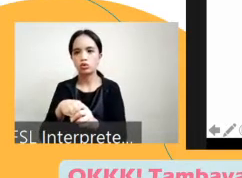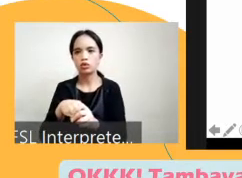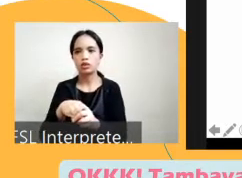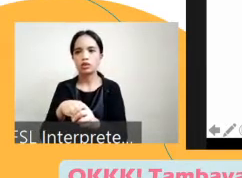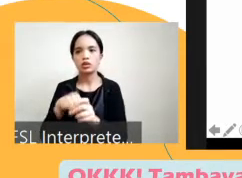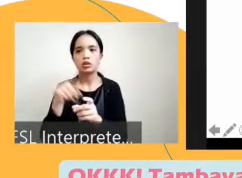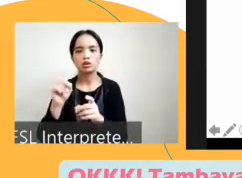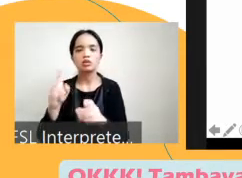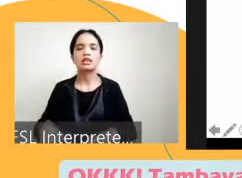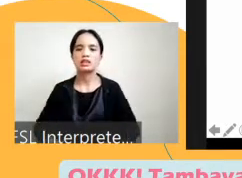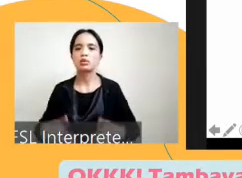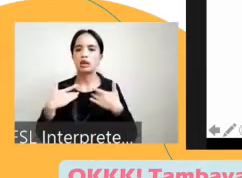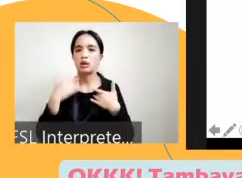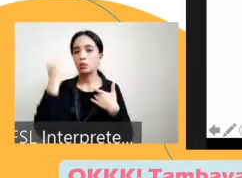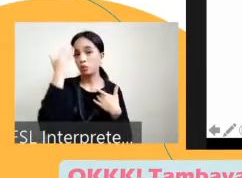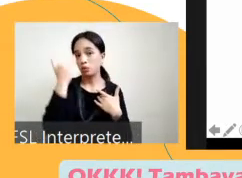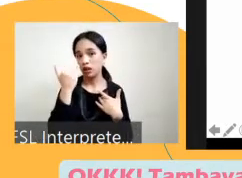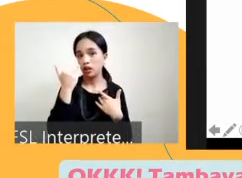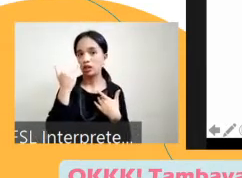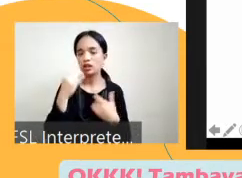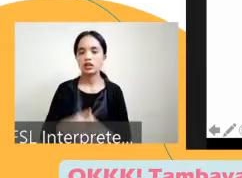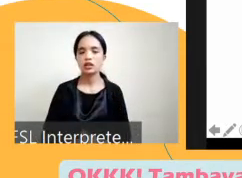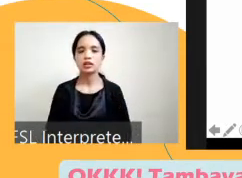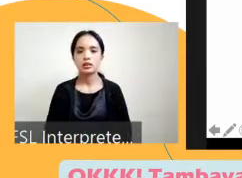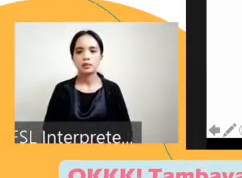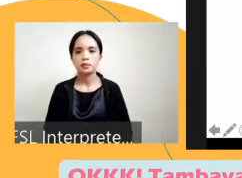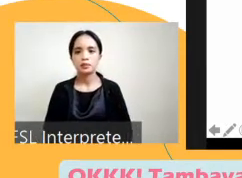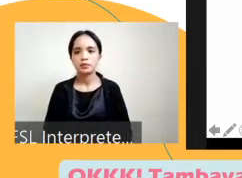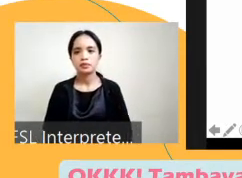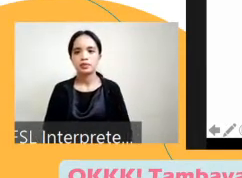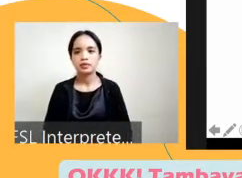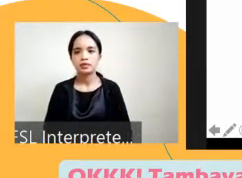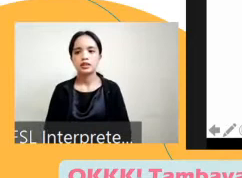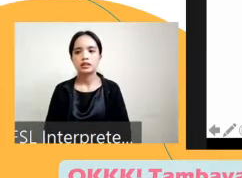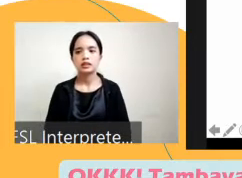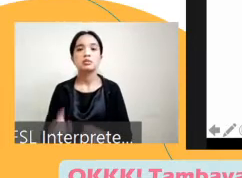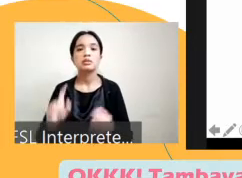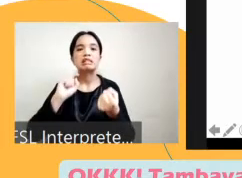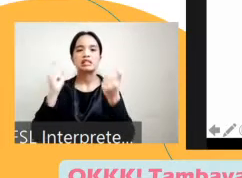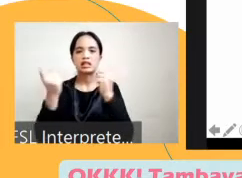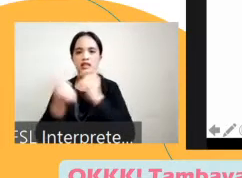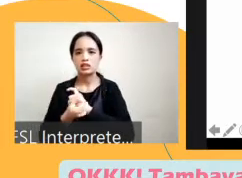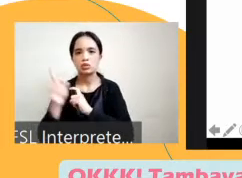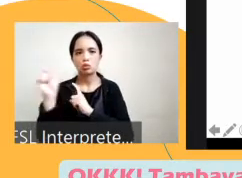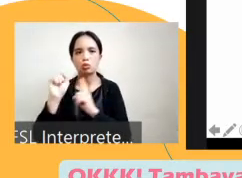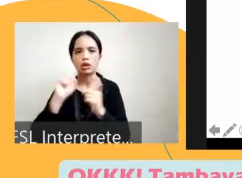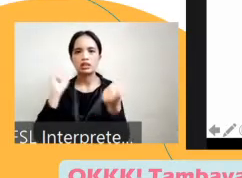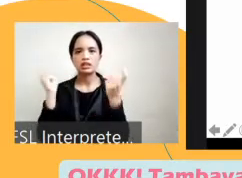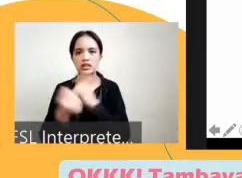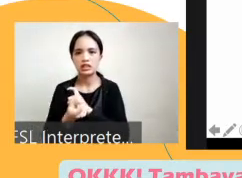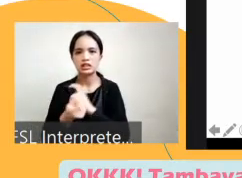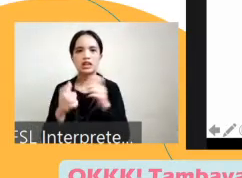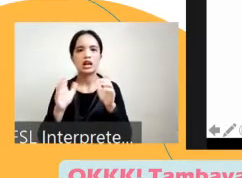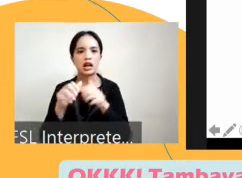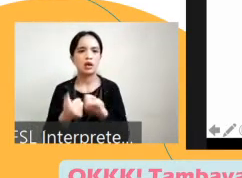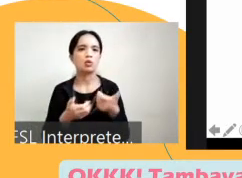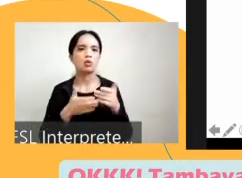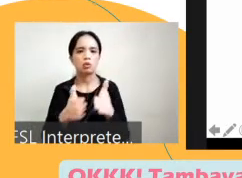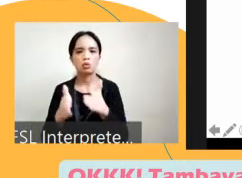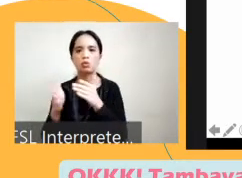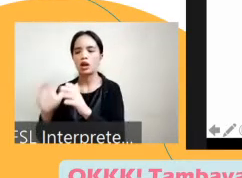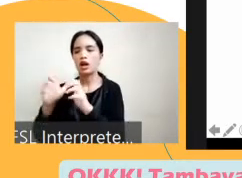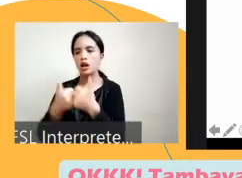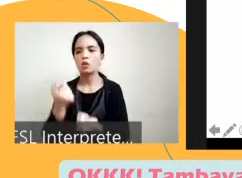buhay natin dahil inayos natin, binago natin yung ating pamamaraan, yung ating